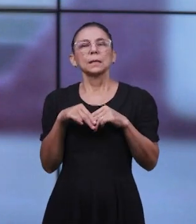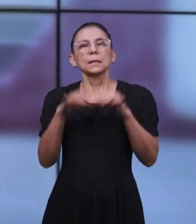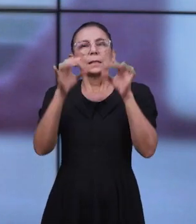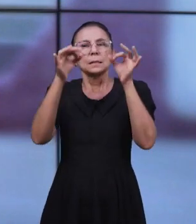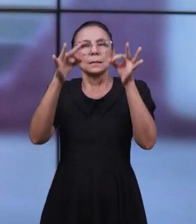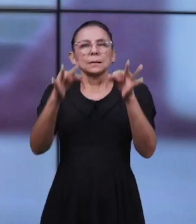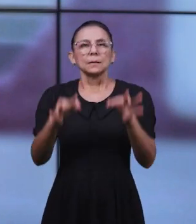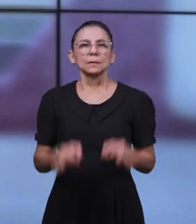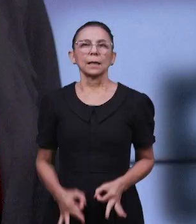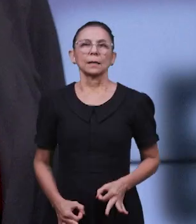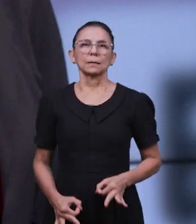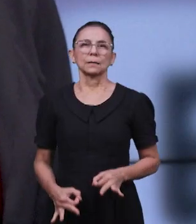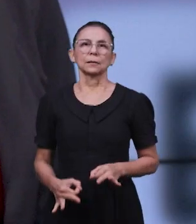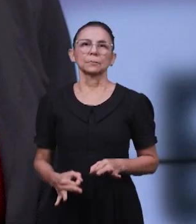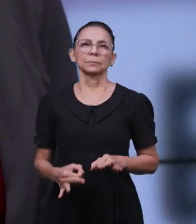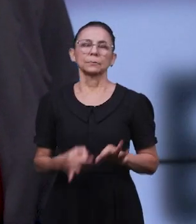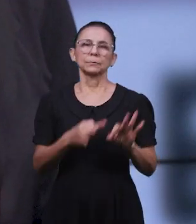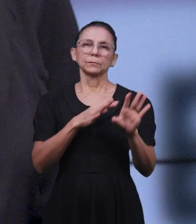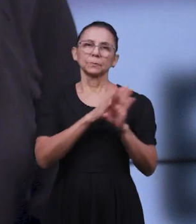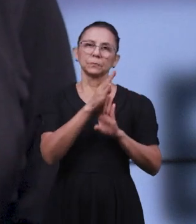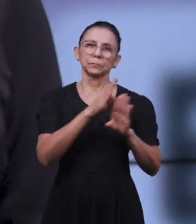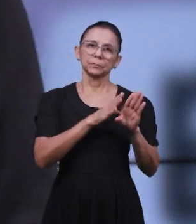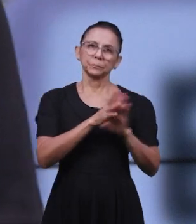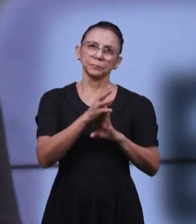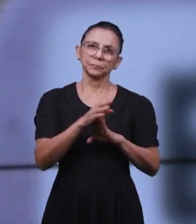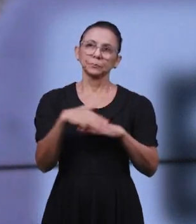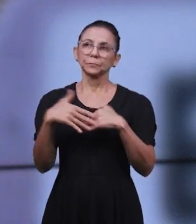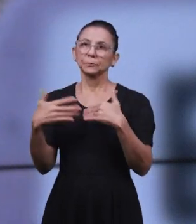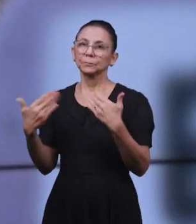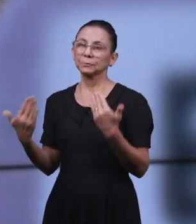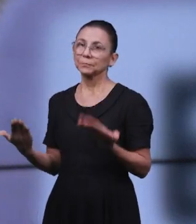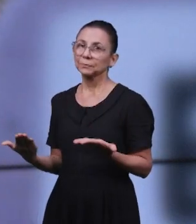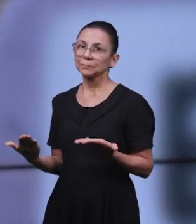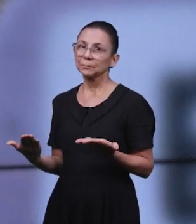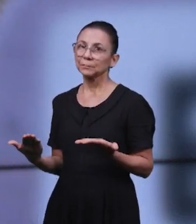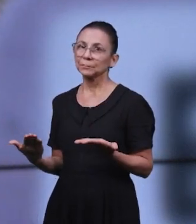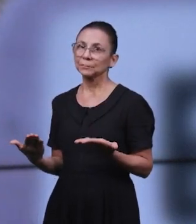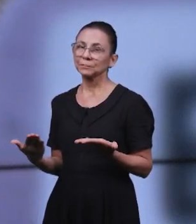toute bonne œuvre. Mes frères, la parole est